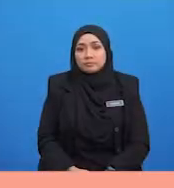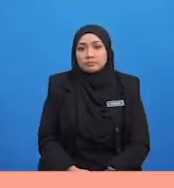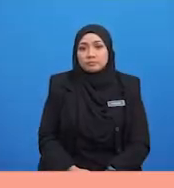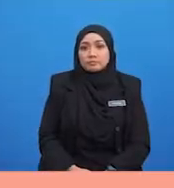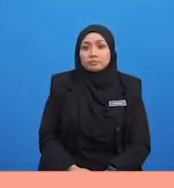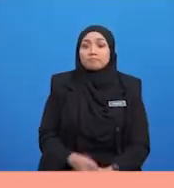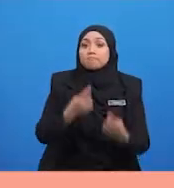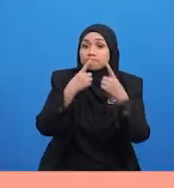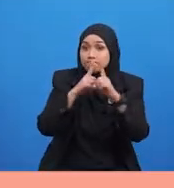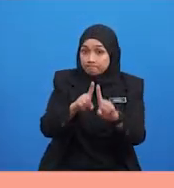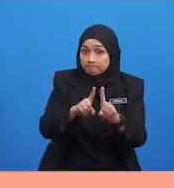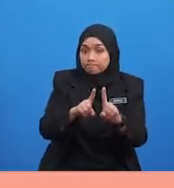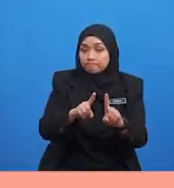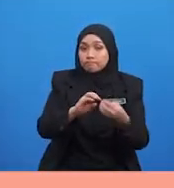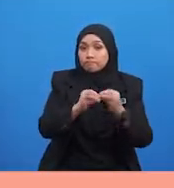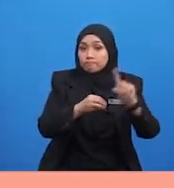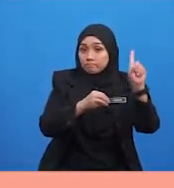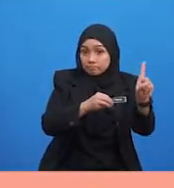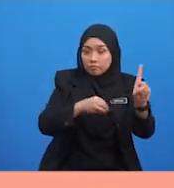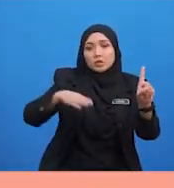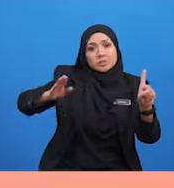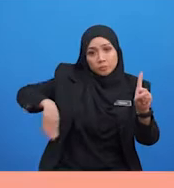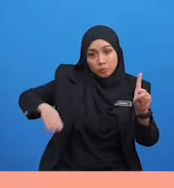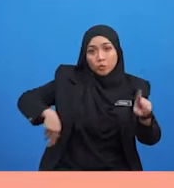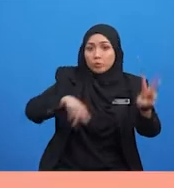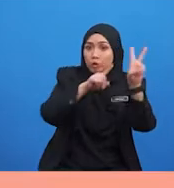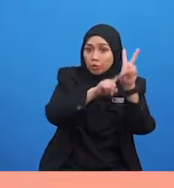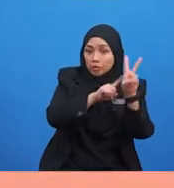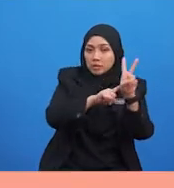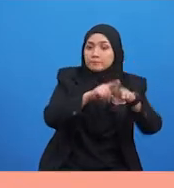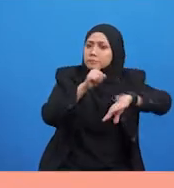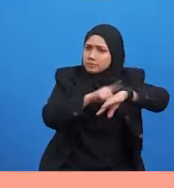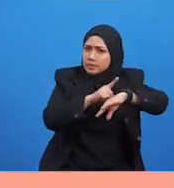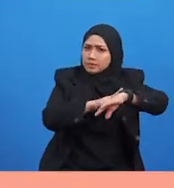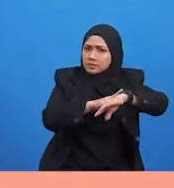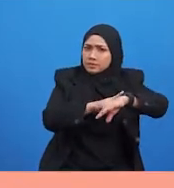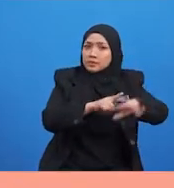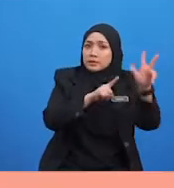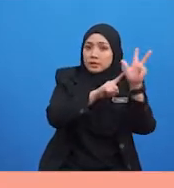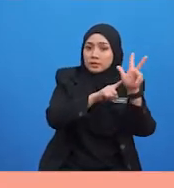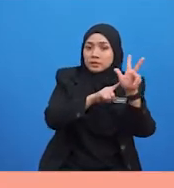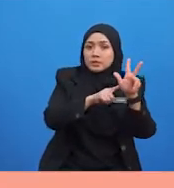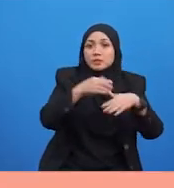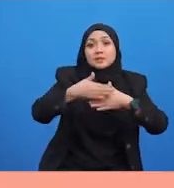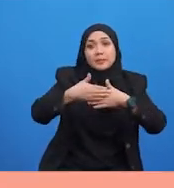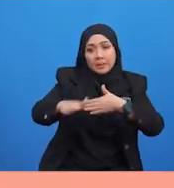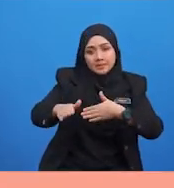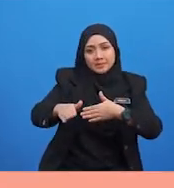Satu, sebelum, dua, semasa dan tiga,